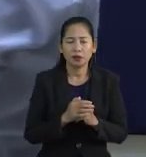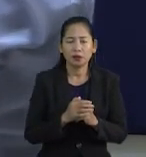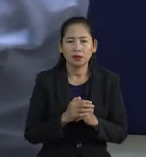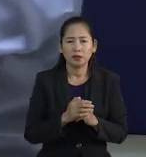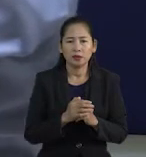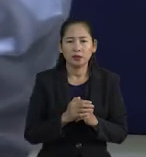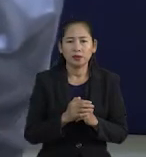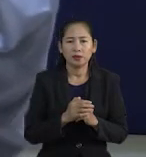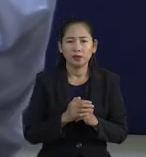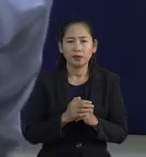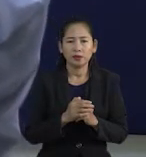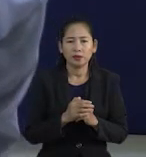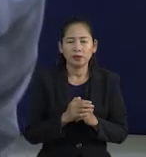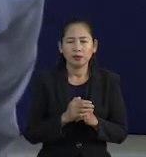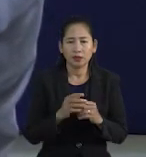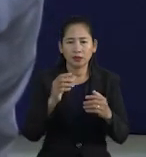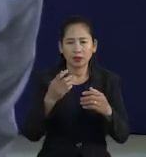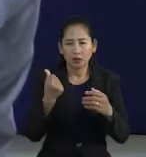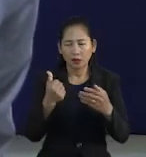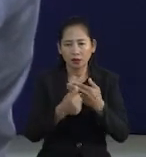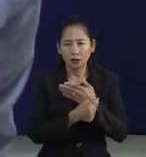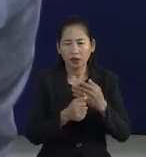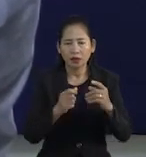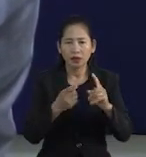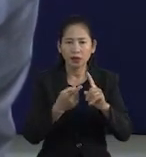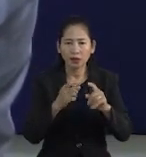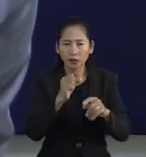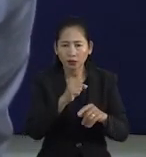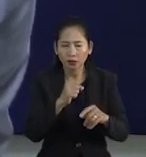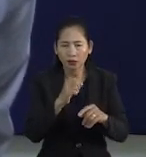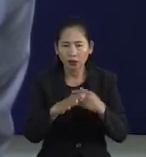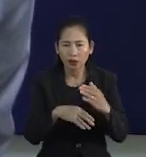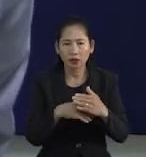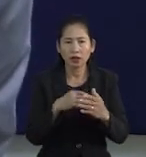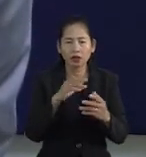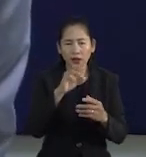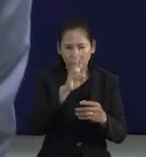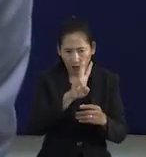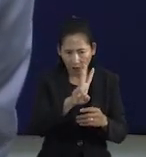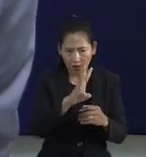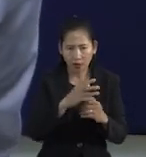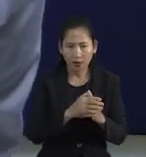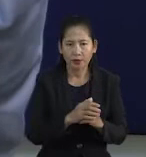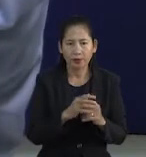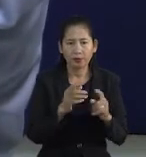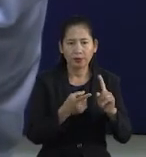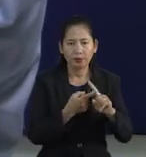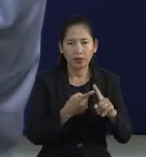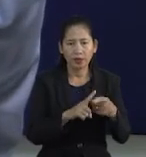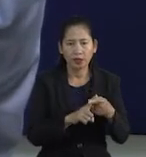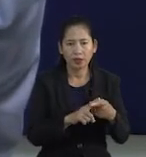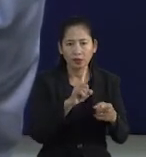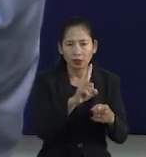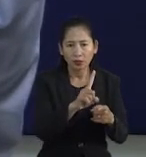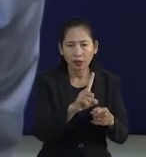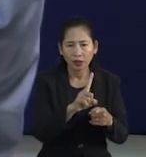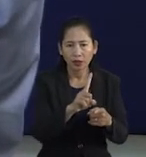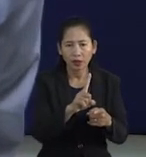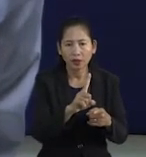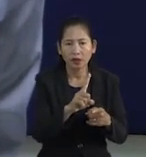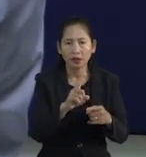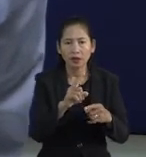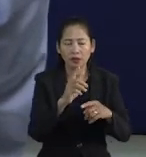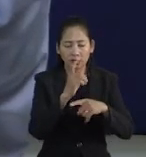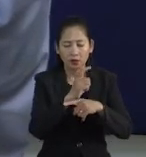chấn kì mình ở dương rốt làm lại lấy tua tầng ở thế cứ kì ở rốt tại bầy đi cứ miền lại mà con lại mùi